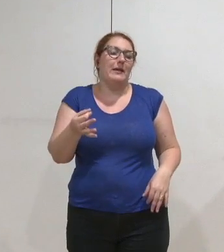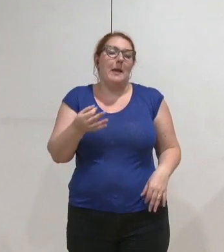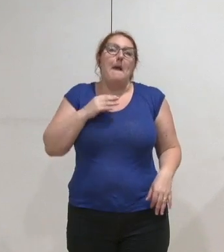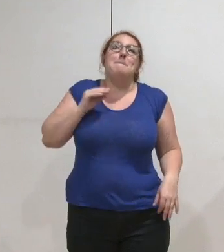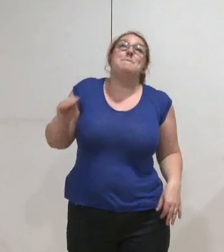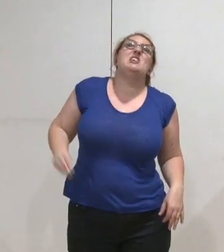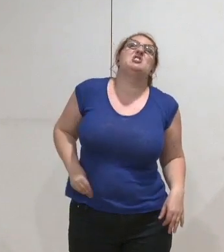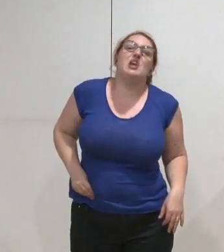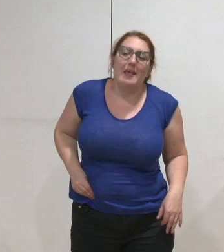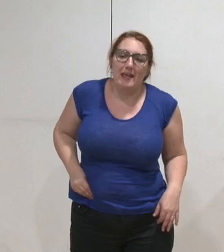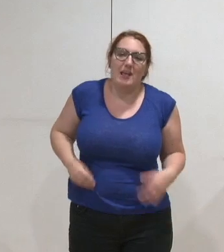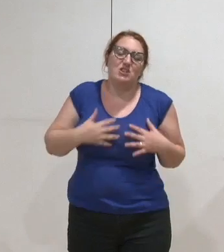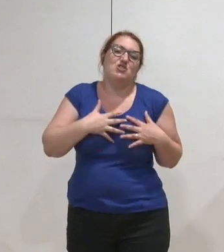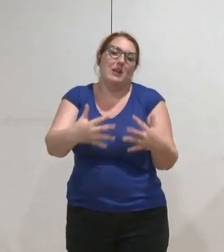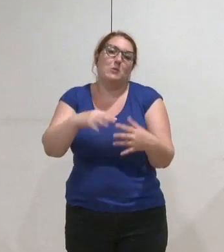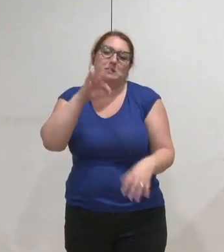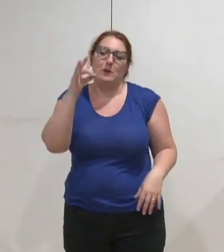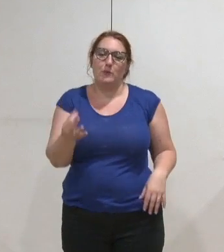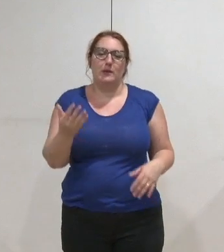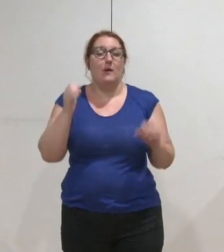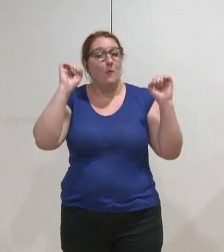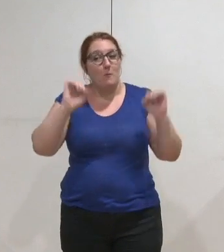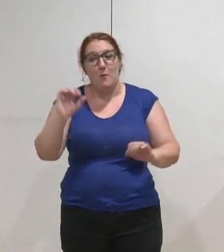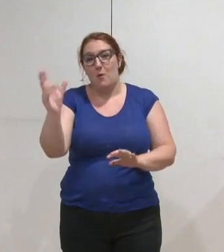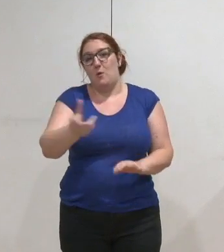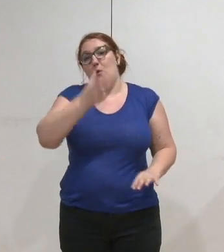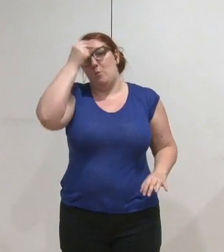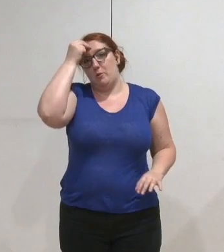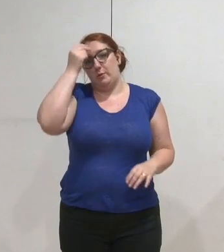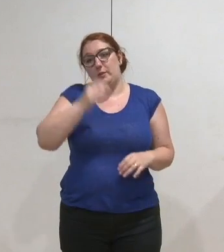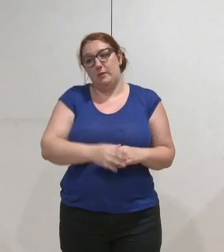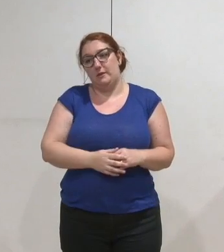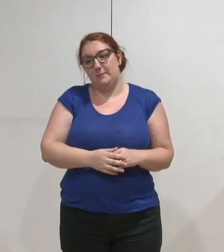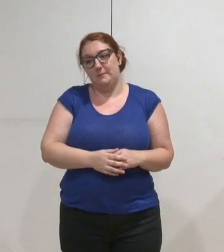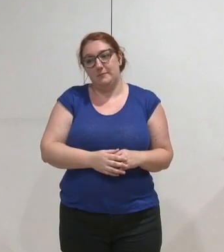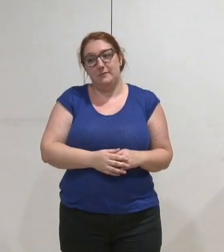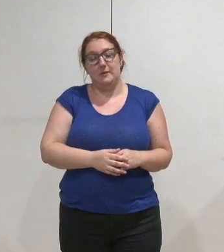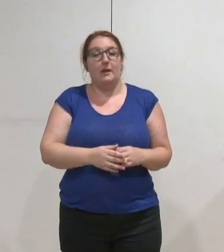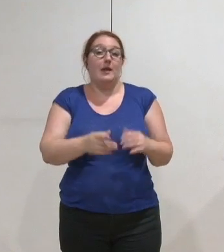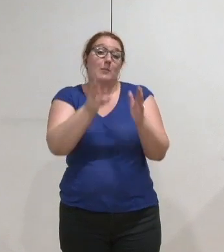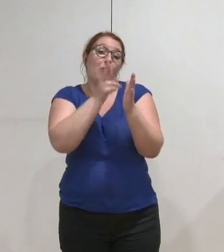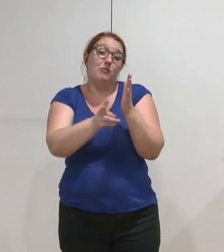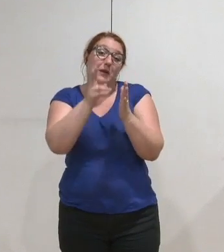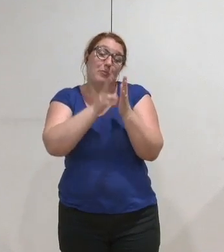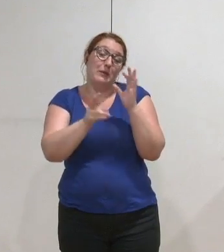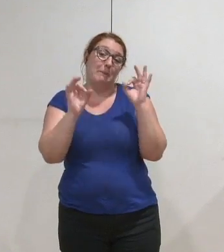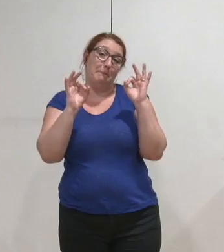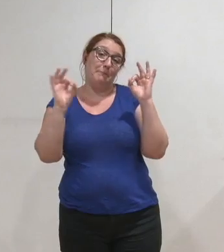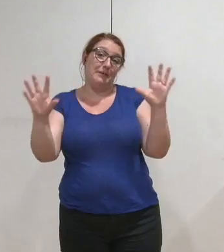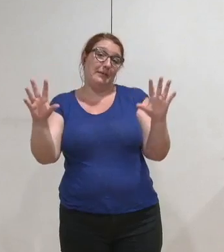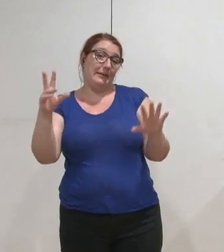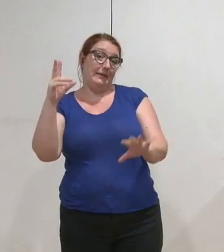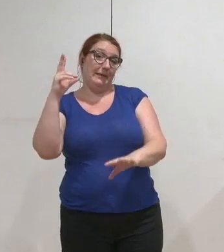générosité et on peut le comprendre et pour reprendre un vocabulaire finalement auquel vous avez